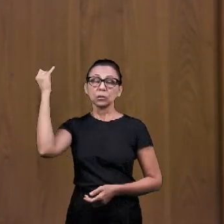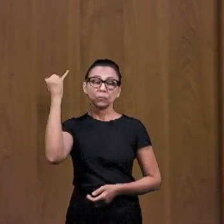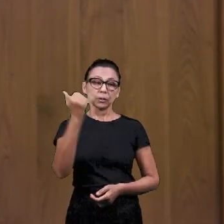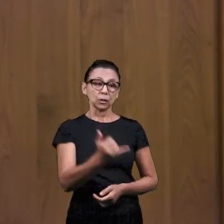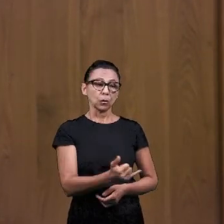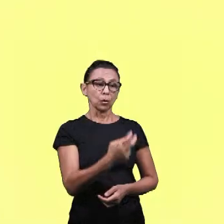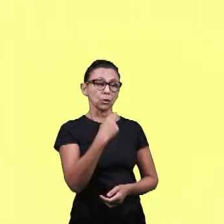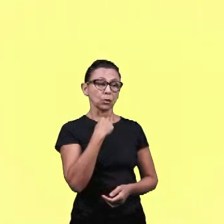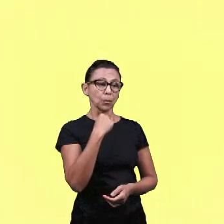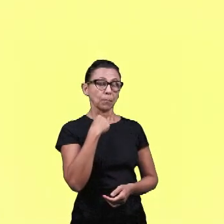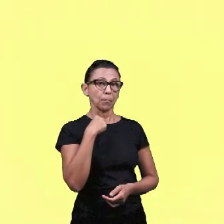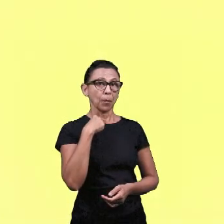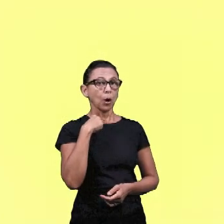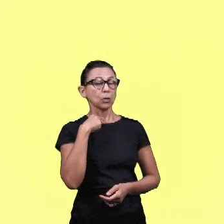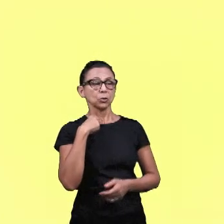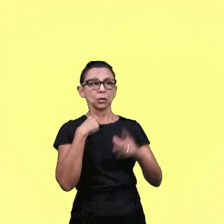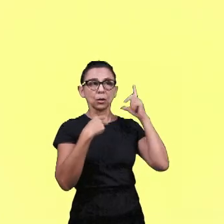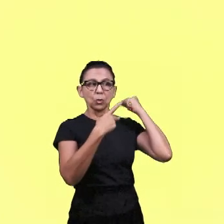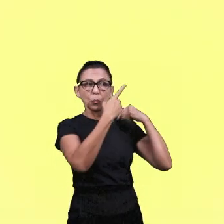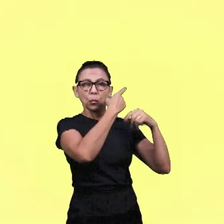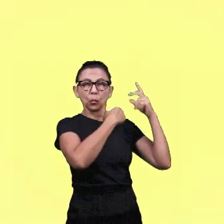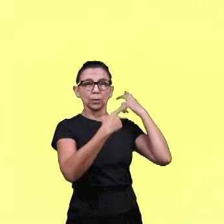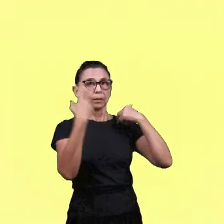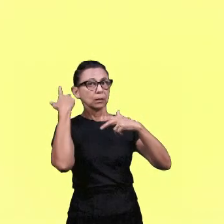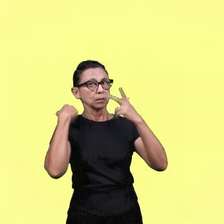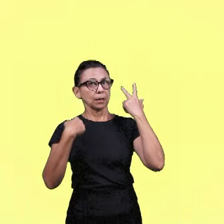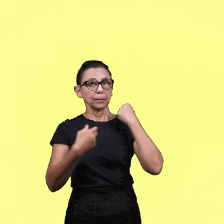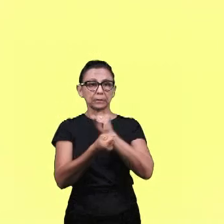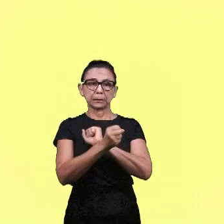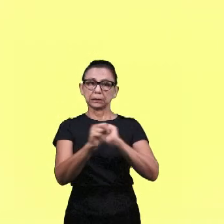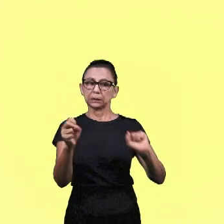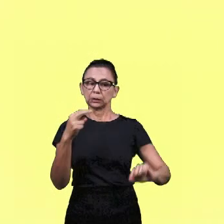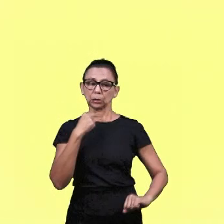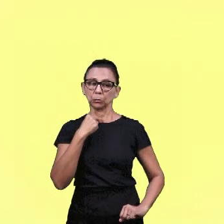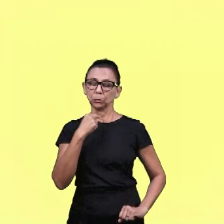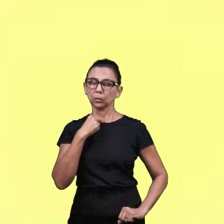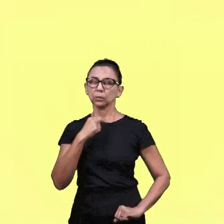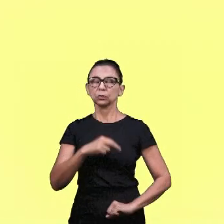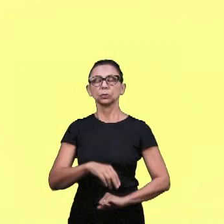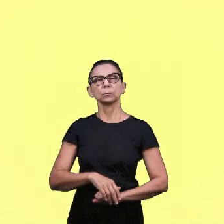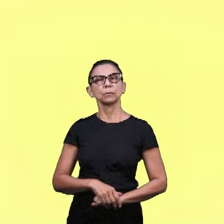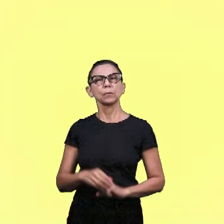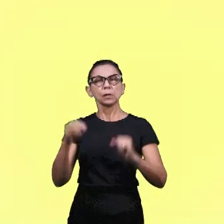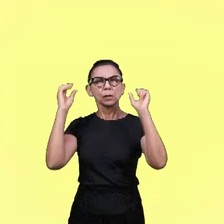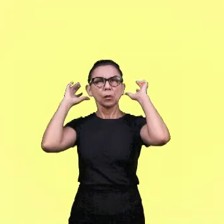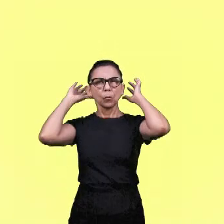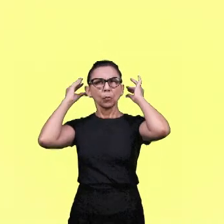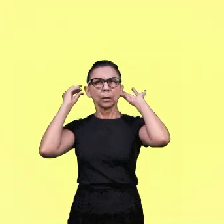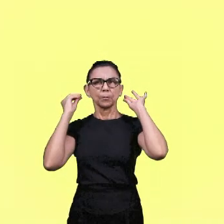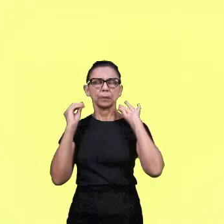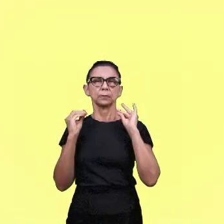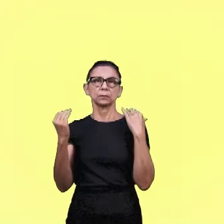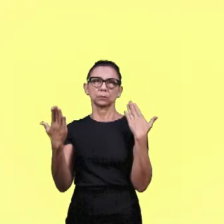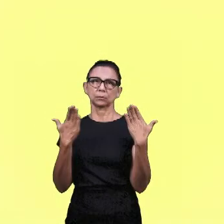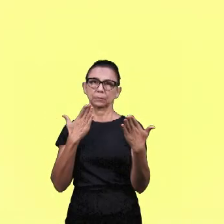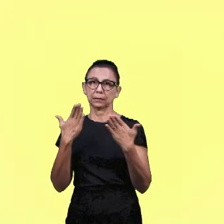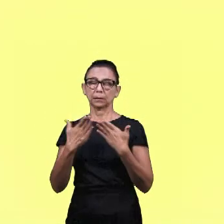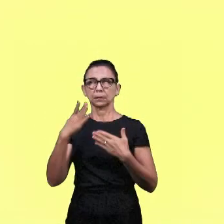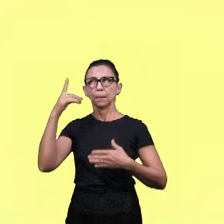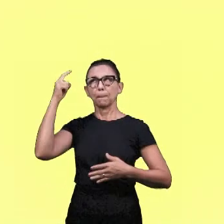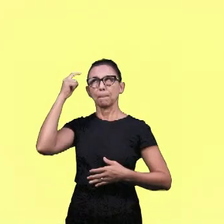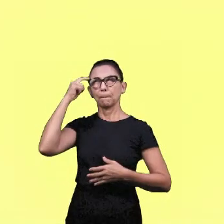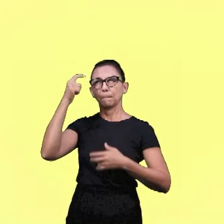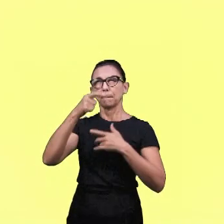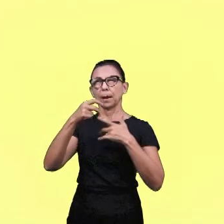cheveux. Il ne pouvait pas enlever ses cheveux. Cheveux ici parle de la pensée. Samson, il